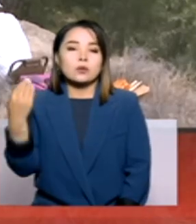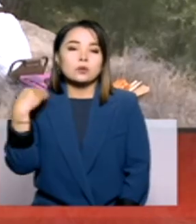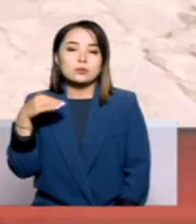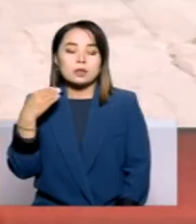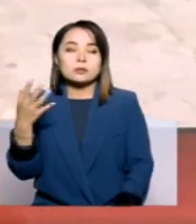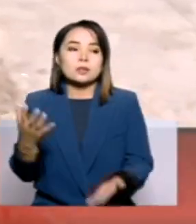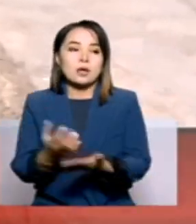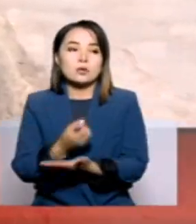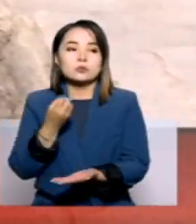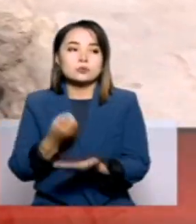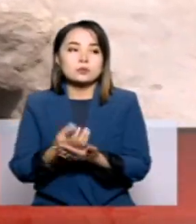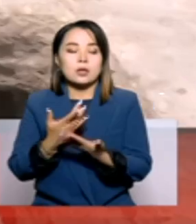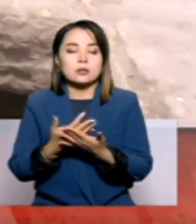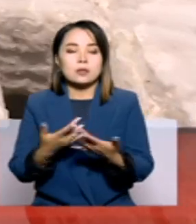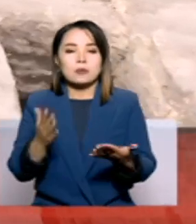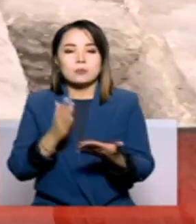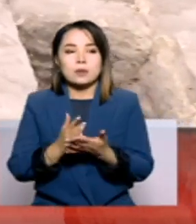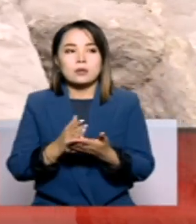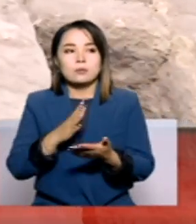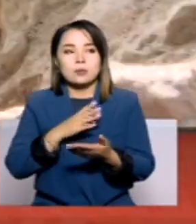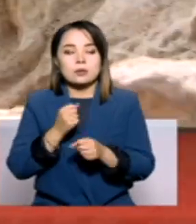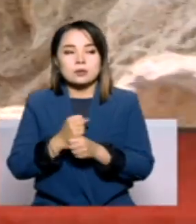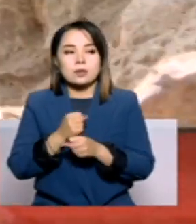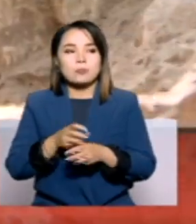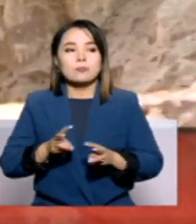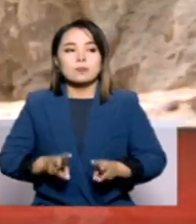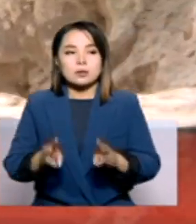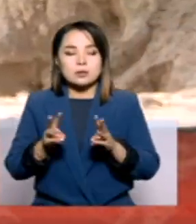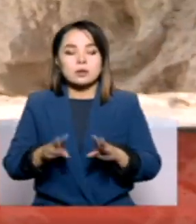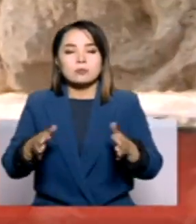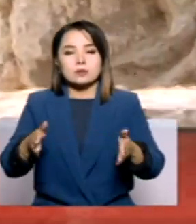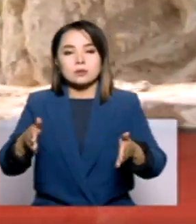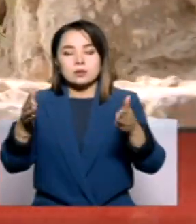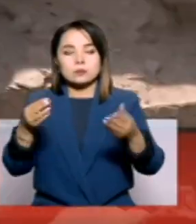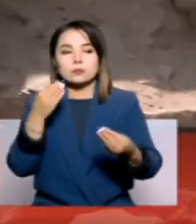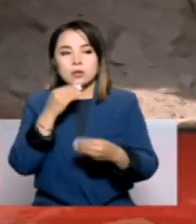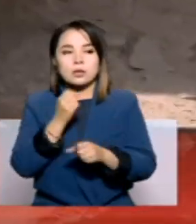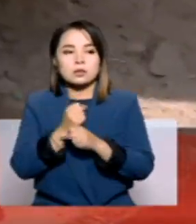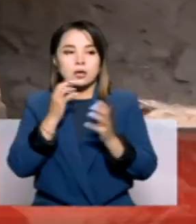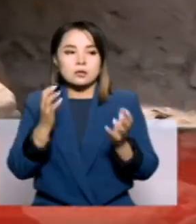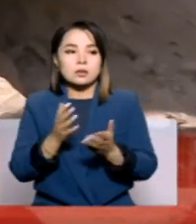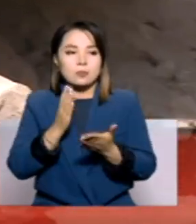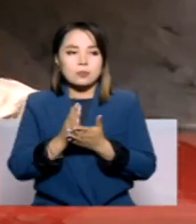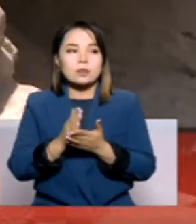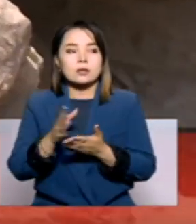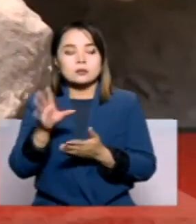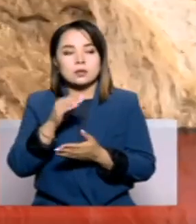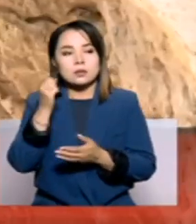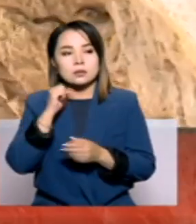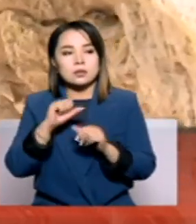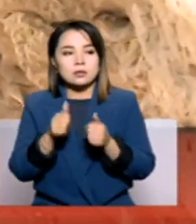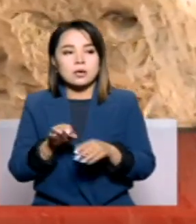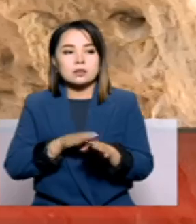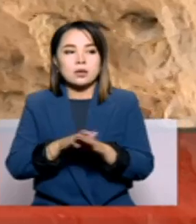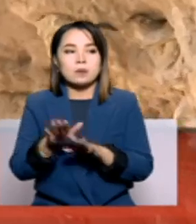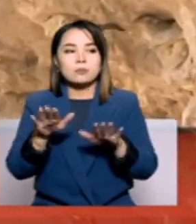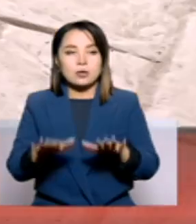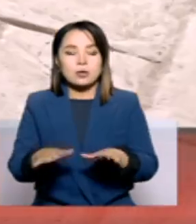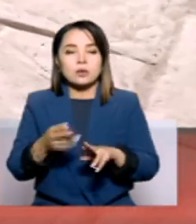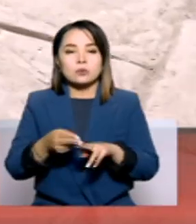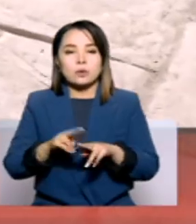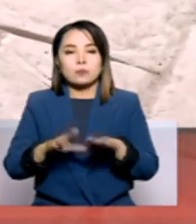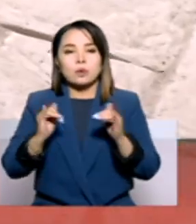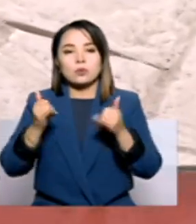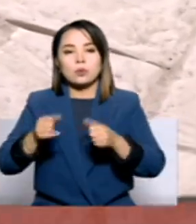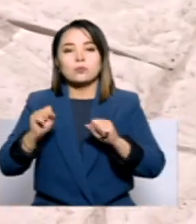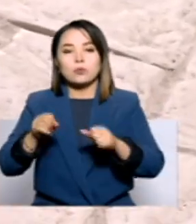Түркістаннан табылған құнды жәдігер, қыш күйдіретін көне пештер іргесі бұзылмай сақталған. Ғалымдар Яссауи кесенесінің кірпіштері осында